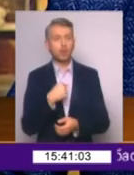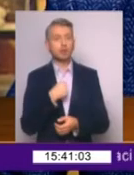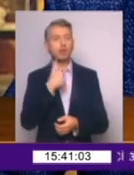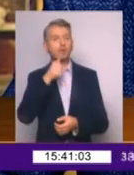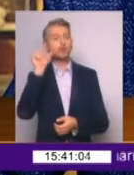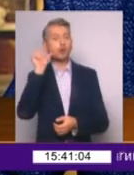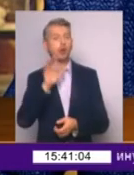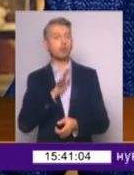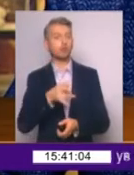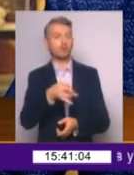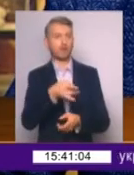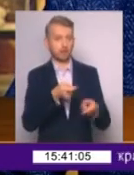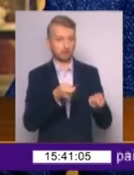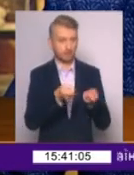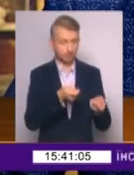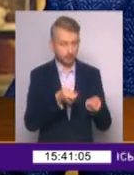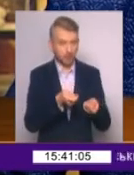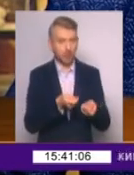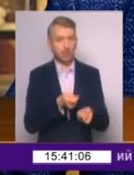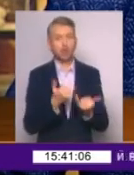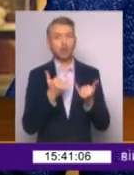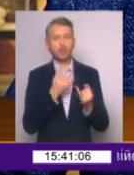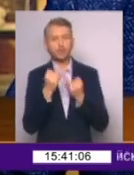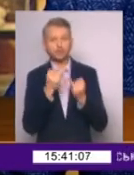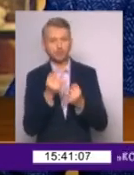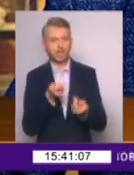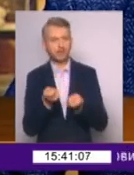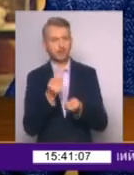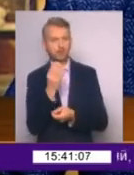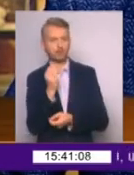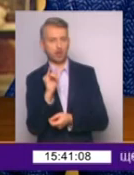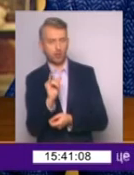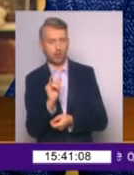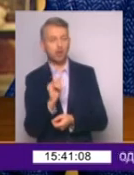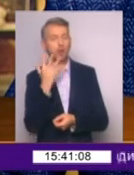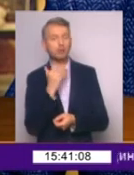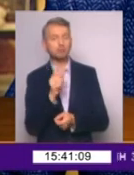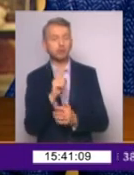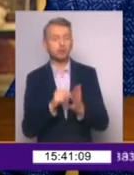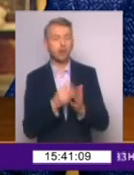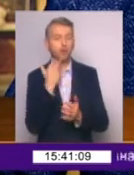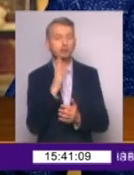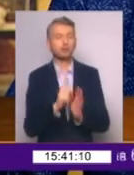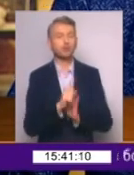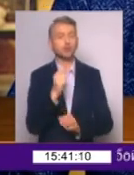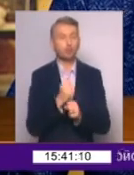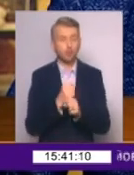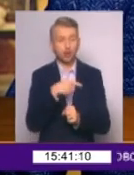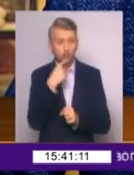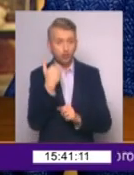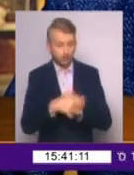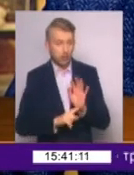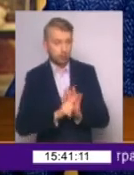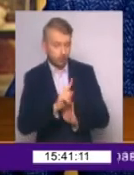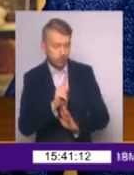був у районі, мав розмову сьогодні з керівництвом ШЕУ в частині того, що коли вони починають ці роботи, вони сказали, що роботи вже почати. Я